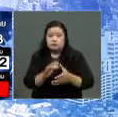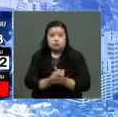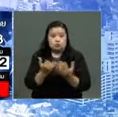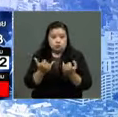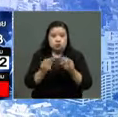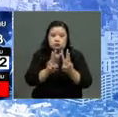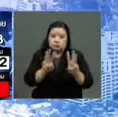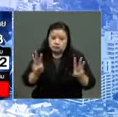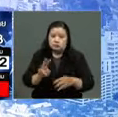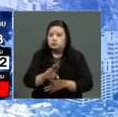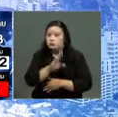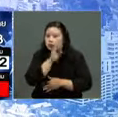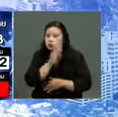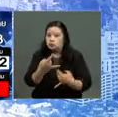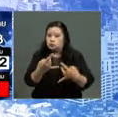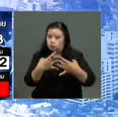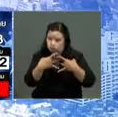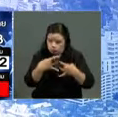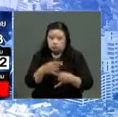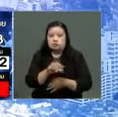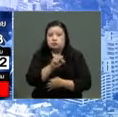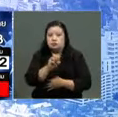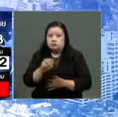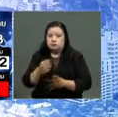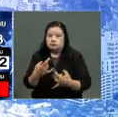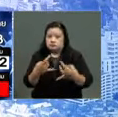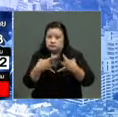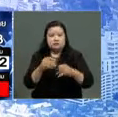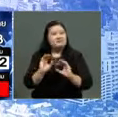หรือเรื่องอื่นๆเนี่ยตอนนี้ดำเนินการไปเรียบร้อยแล้วนะครับก็จะเห็นว่าตอนไม่มีเว็บไซต์ปลอมหรือSMS forมากวนใจพวกท่านอีกต่อไปนะครับ